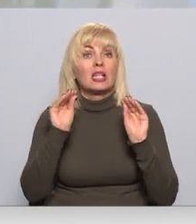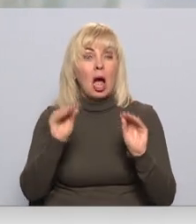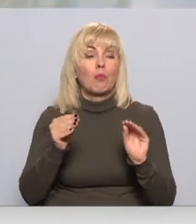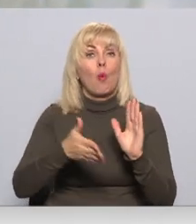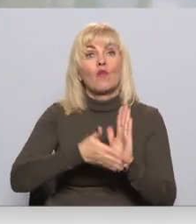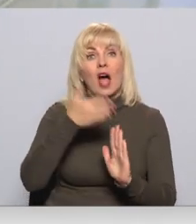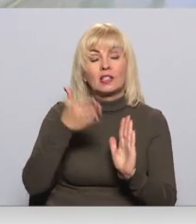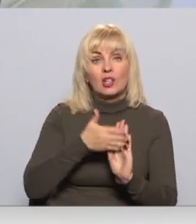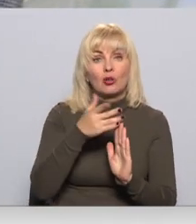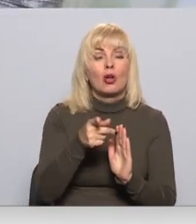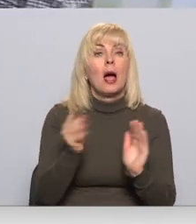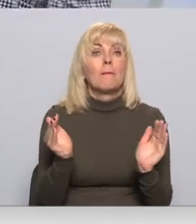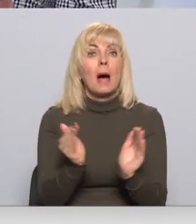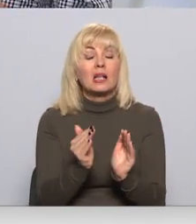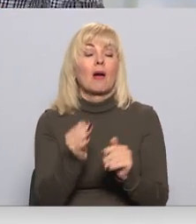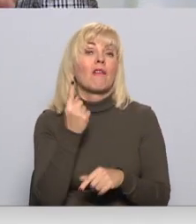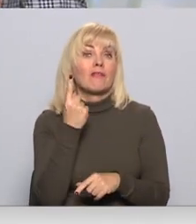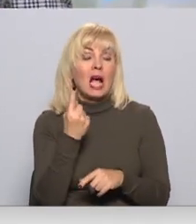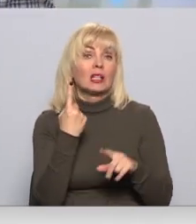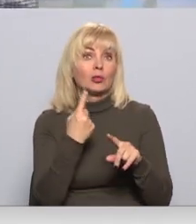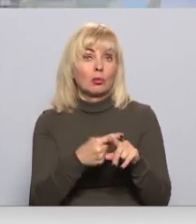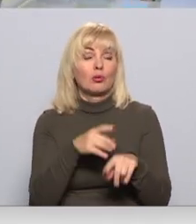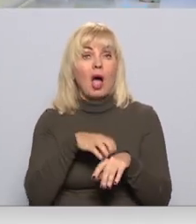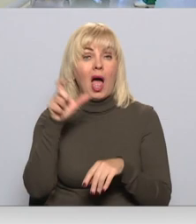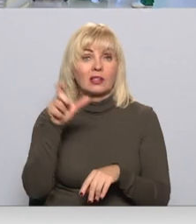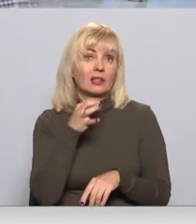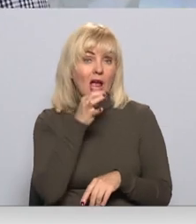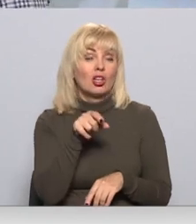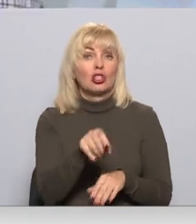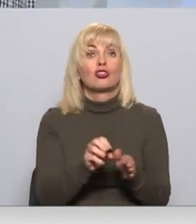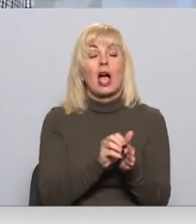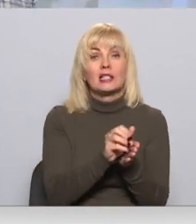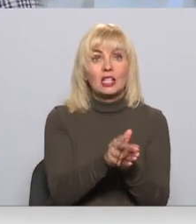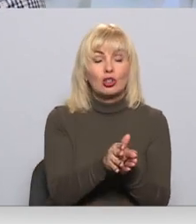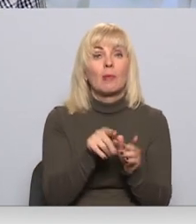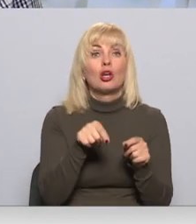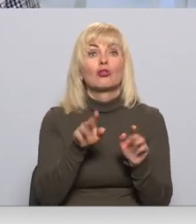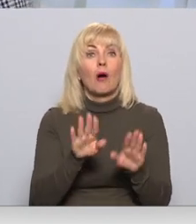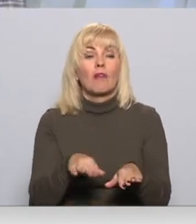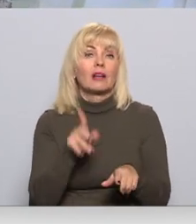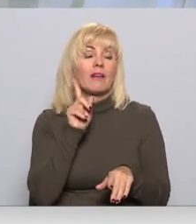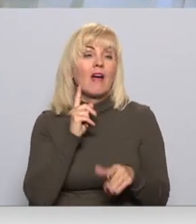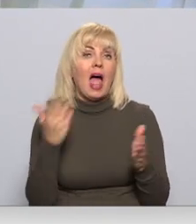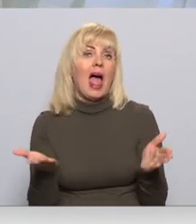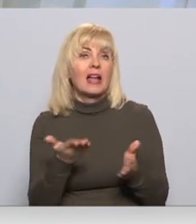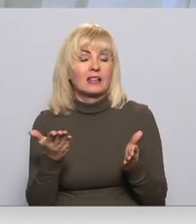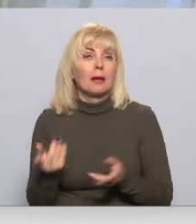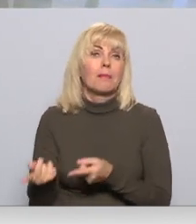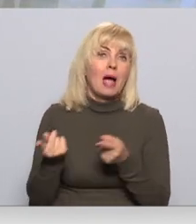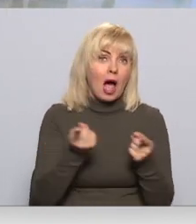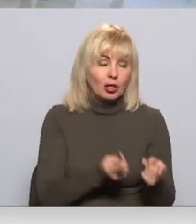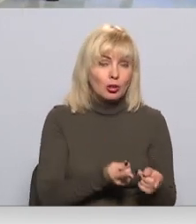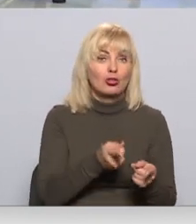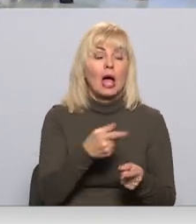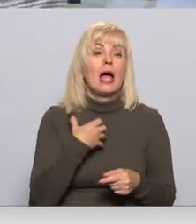tāds ļoti, ļoti maziņš. Bet vienīgais plus, ko ārsts arī teica, ka šai sistēmai ir, ka šo var viegli pārvietot. Tātad nepieciešamības